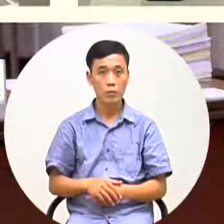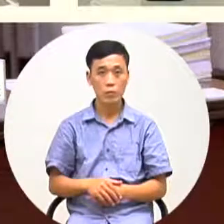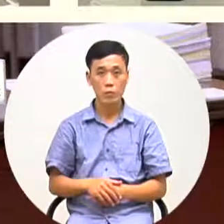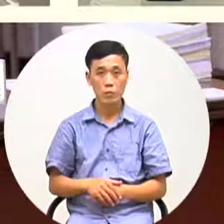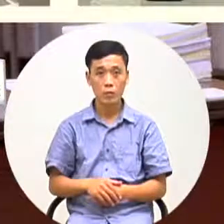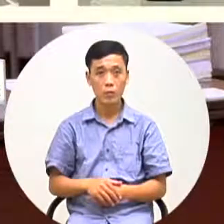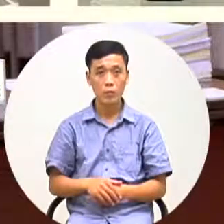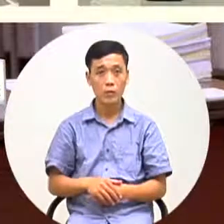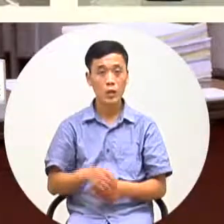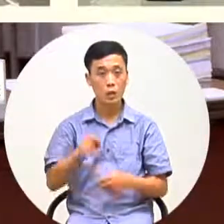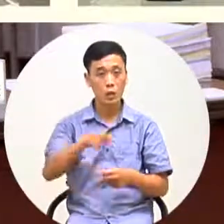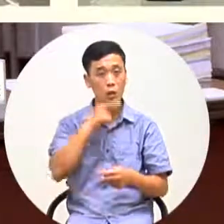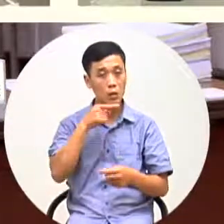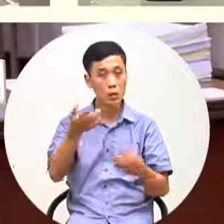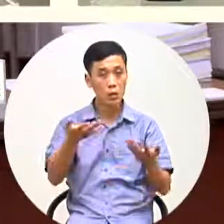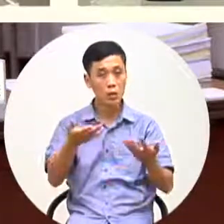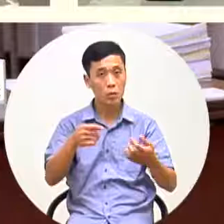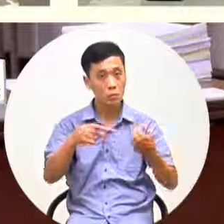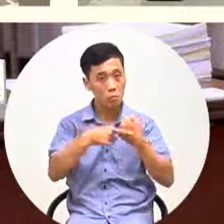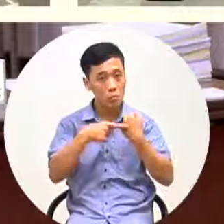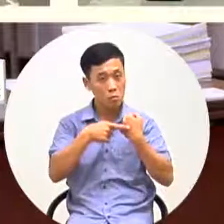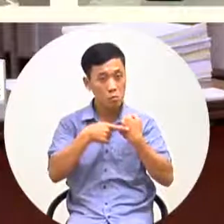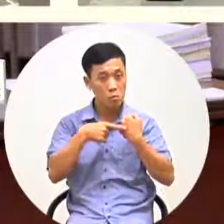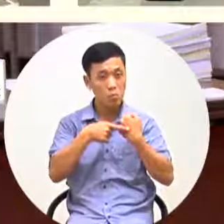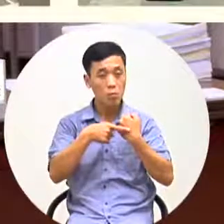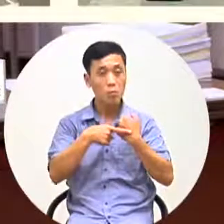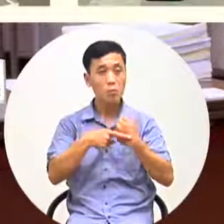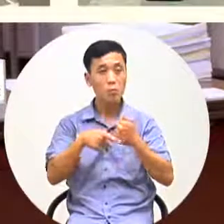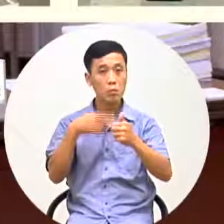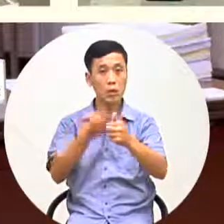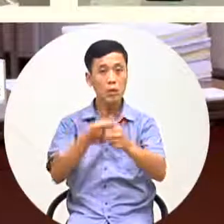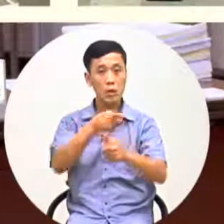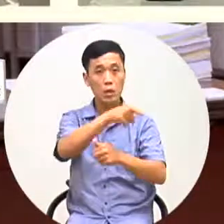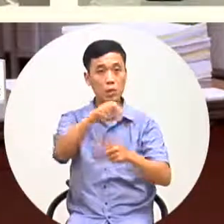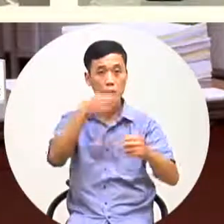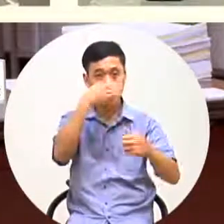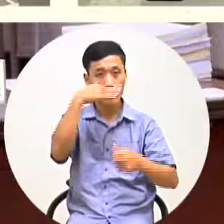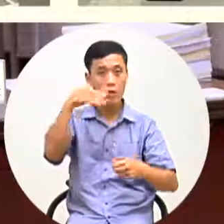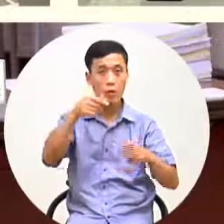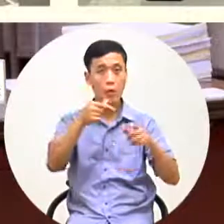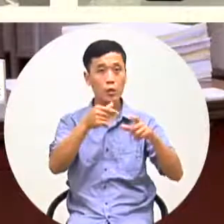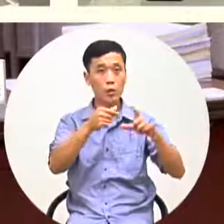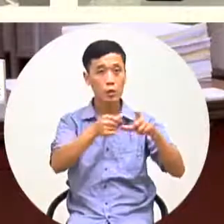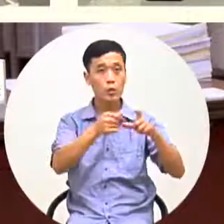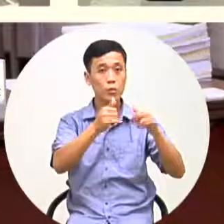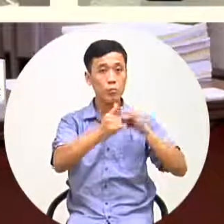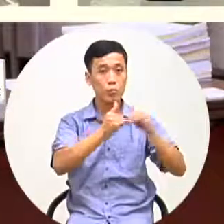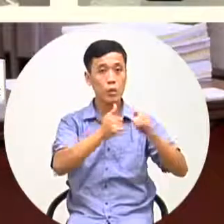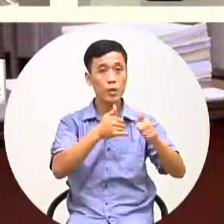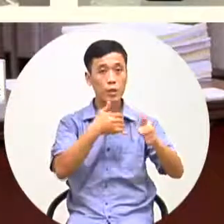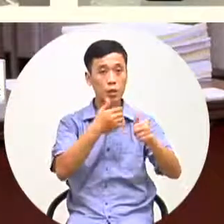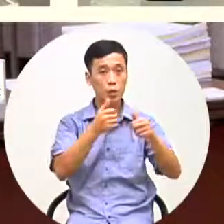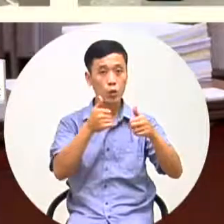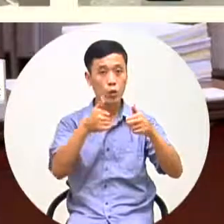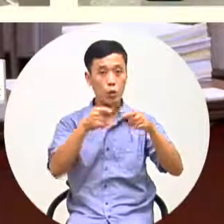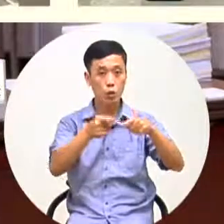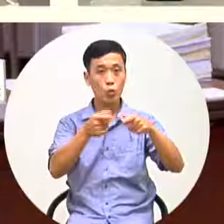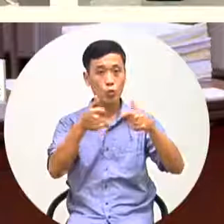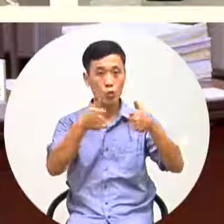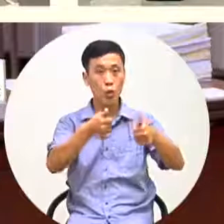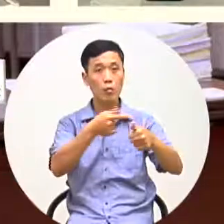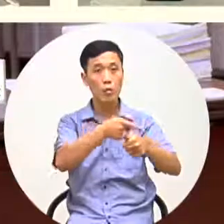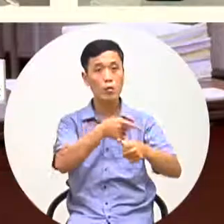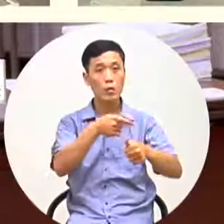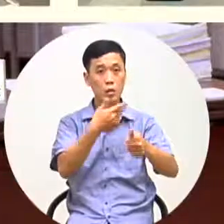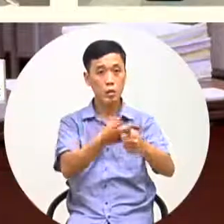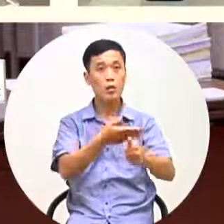安怎好遮的咱这个凤山市民对不对？一个公道，哦，这毕竟是伊的财产，一生的累积嘞，一生会赚的钱，做